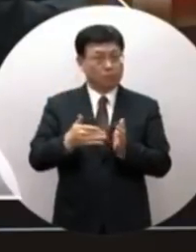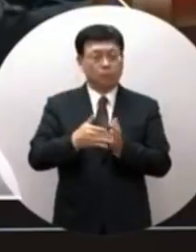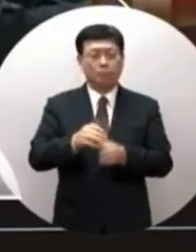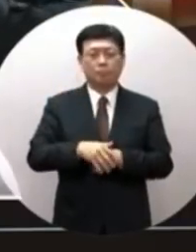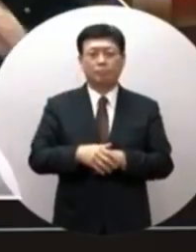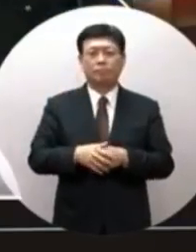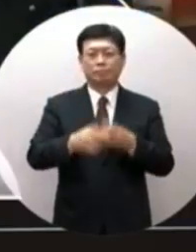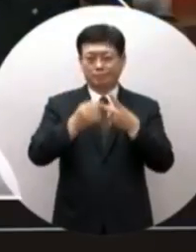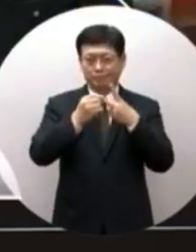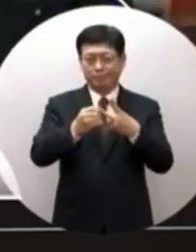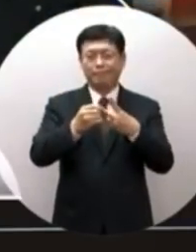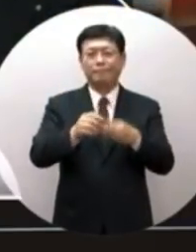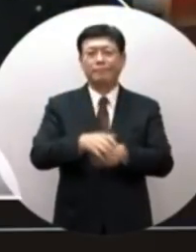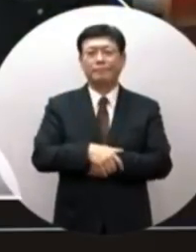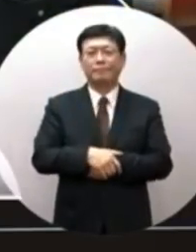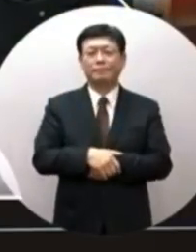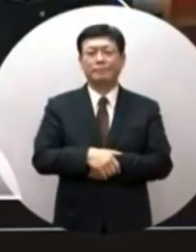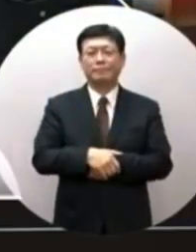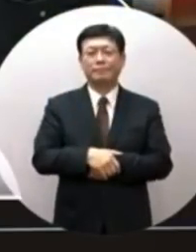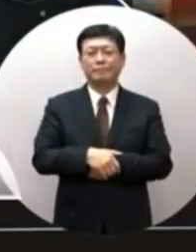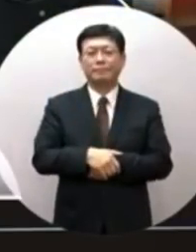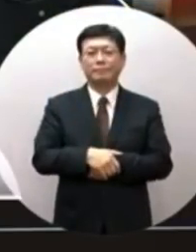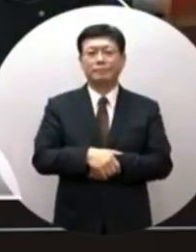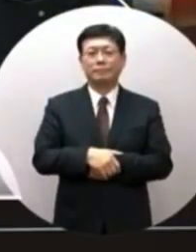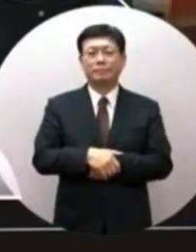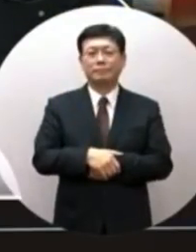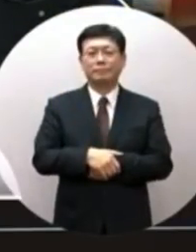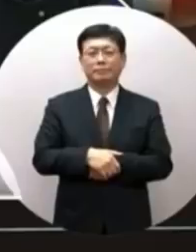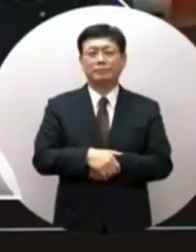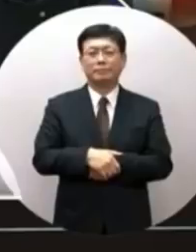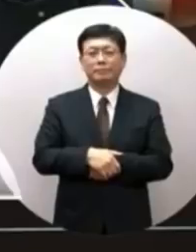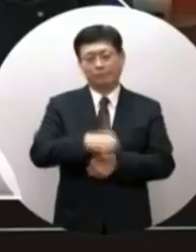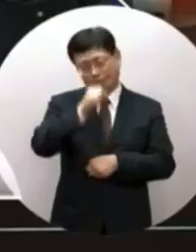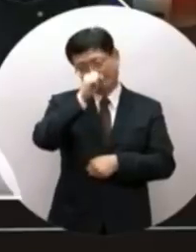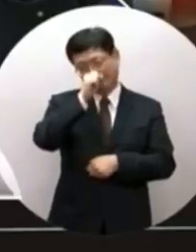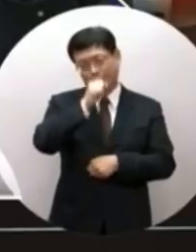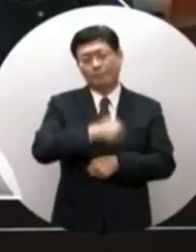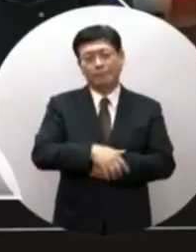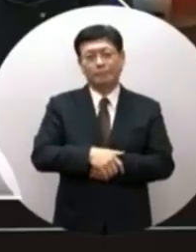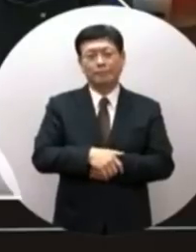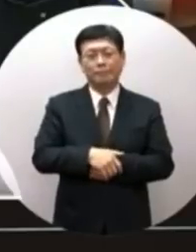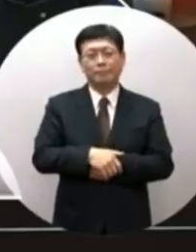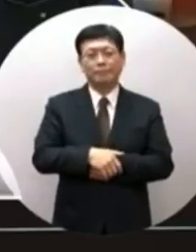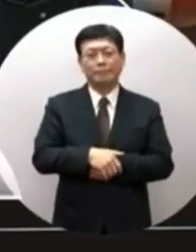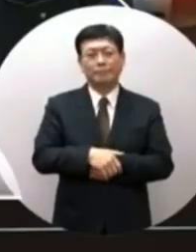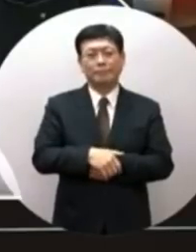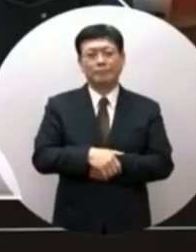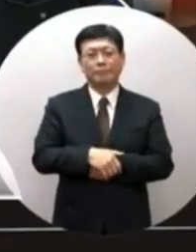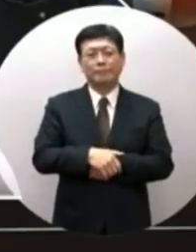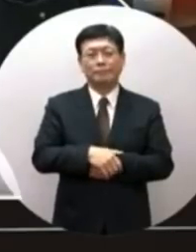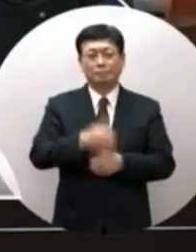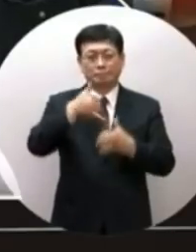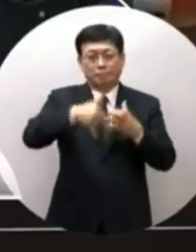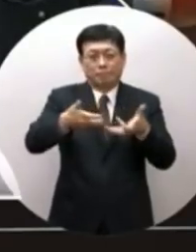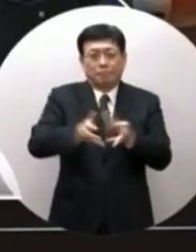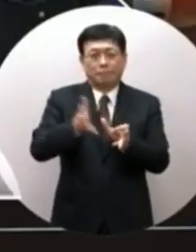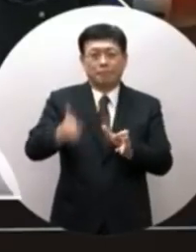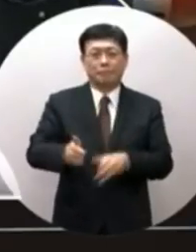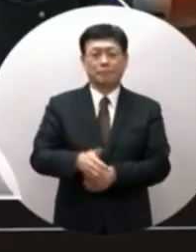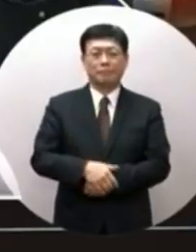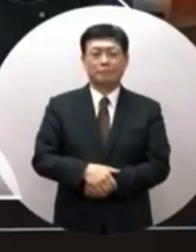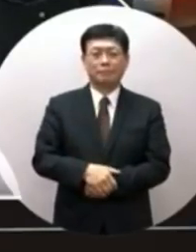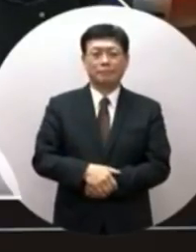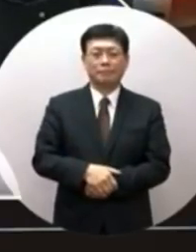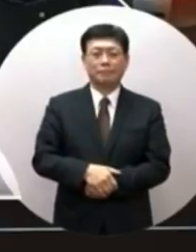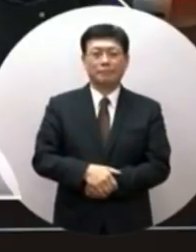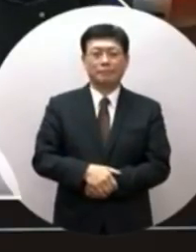哦？再来， 这指挥官作战的宣布啊。 啊好，那个沈部长。